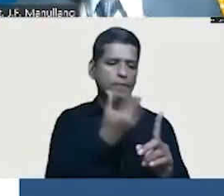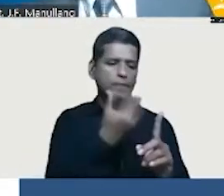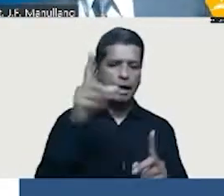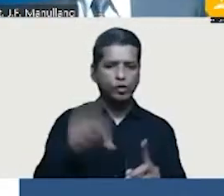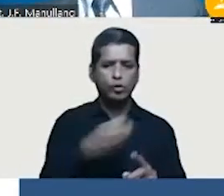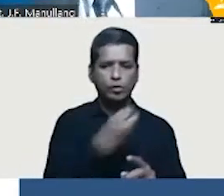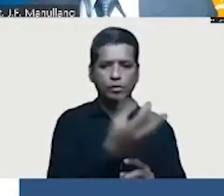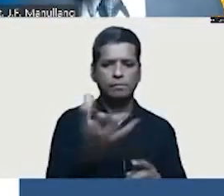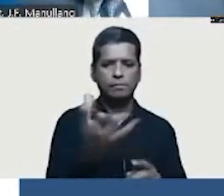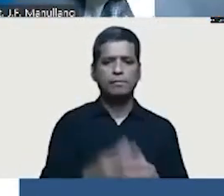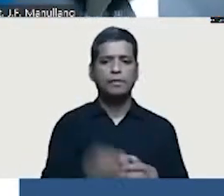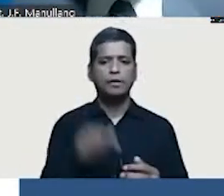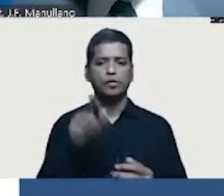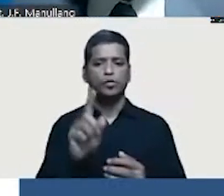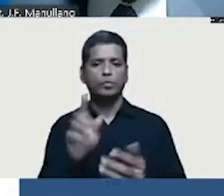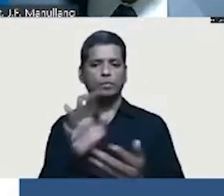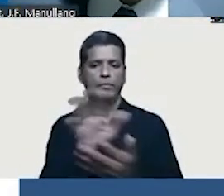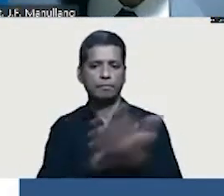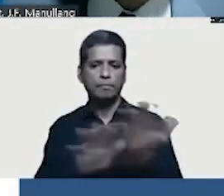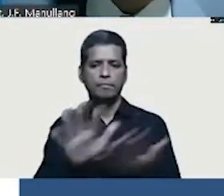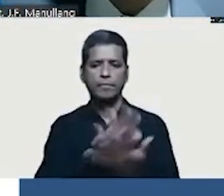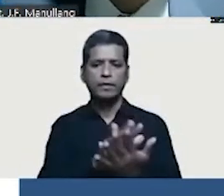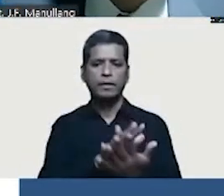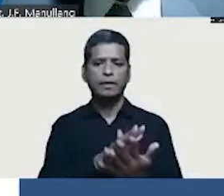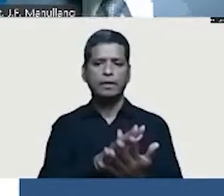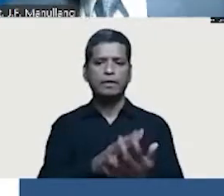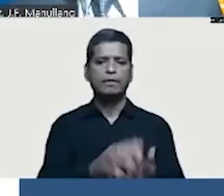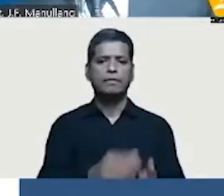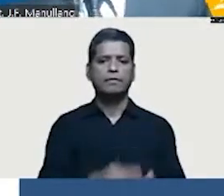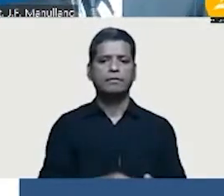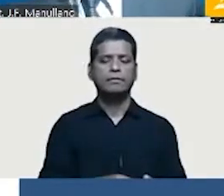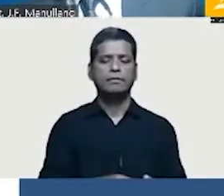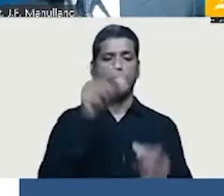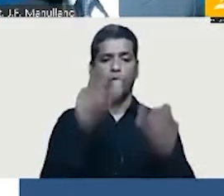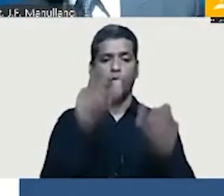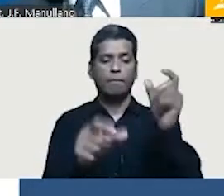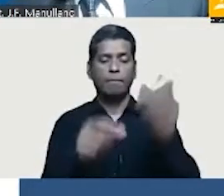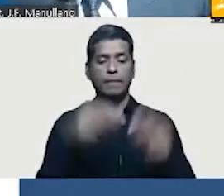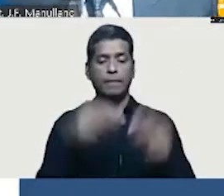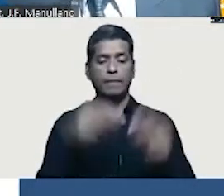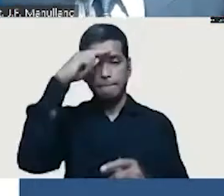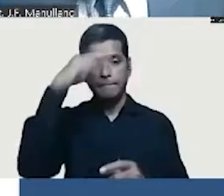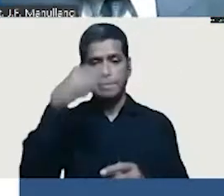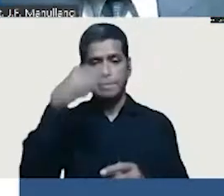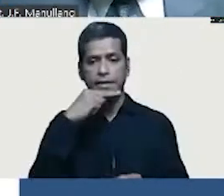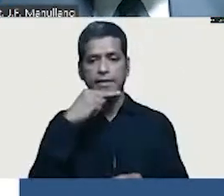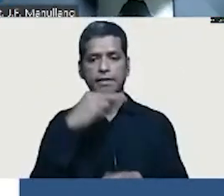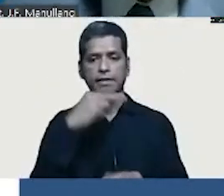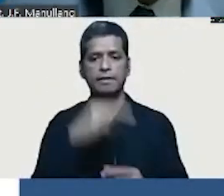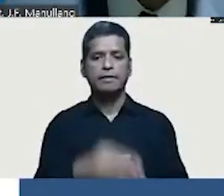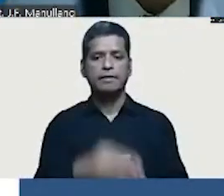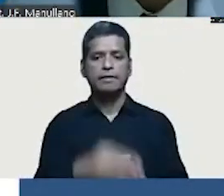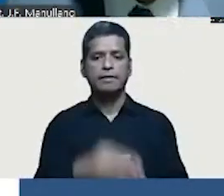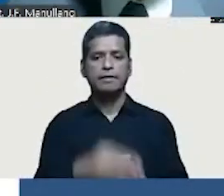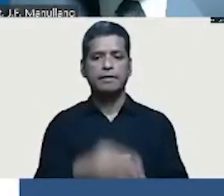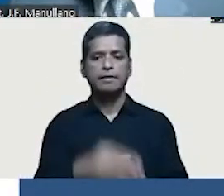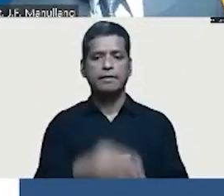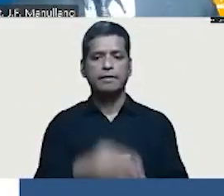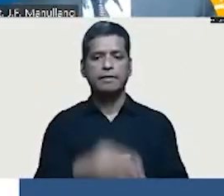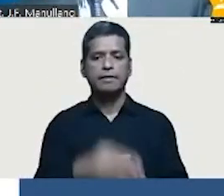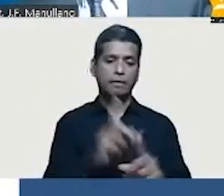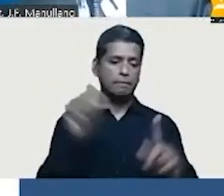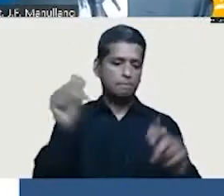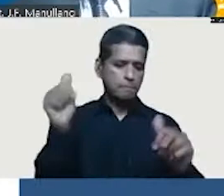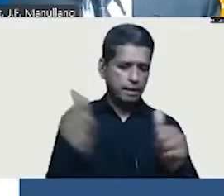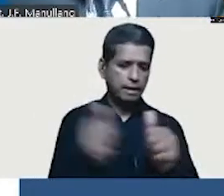nubuatan firman Tuhan yang disampaikan kepada para nabi dan kita tidak perlu ragu karena Tuhan sendiri menyertai si pembicara